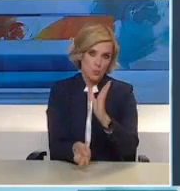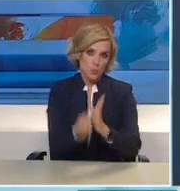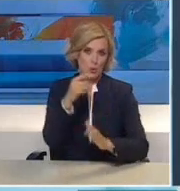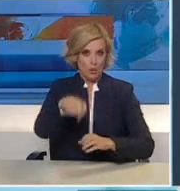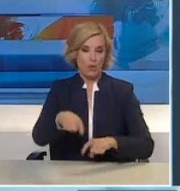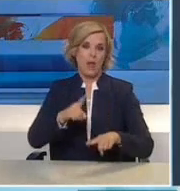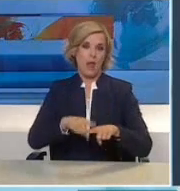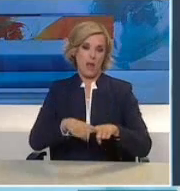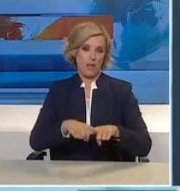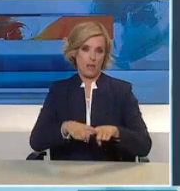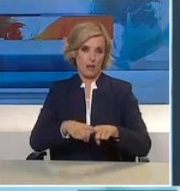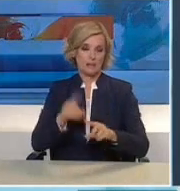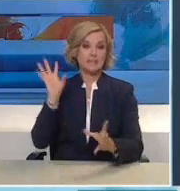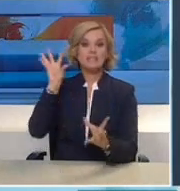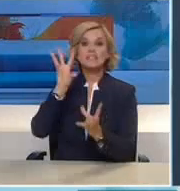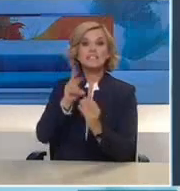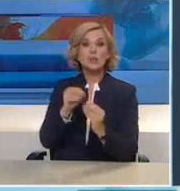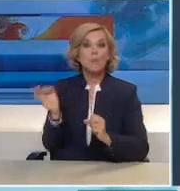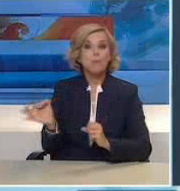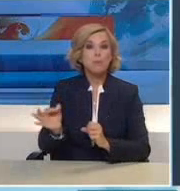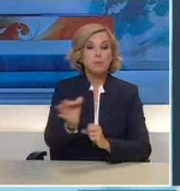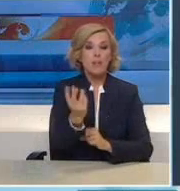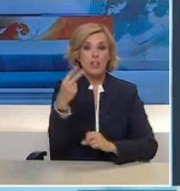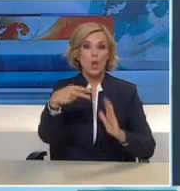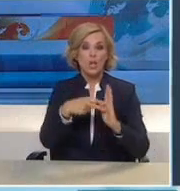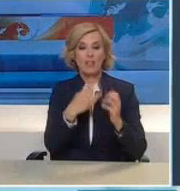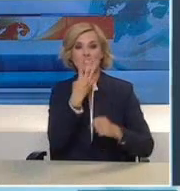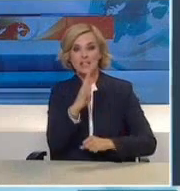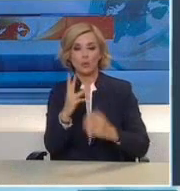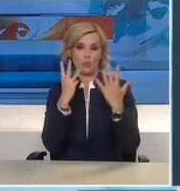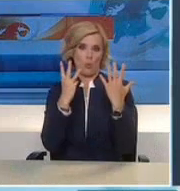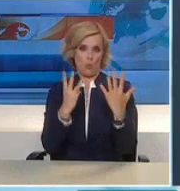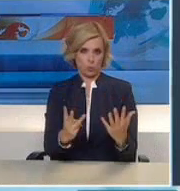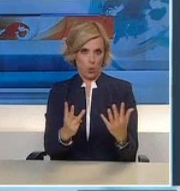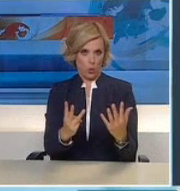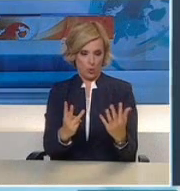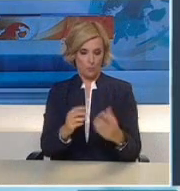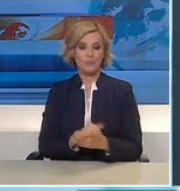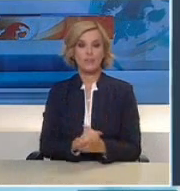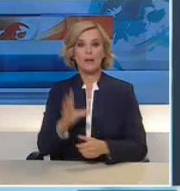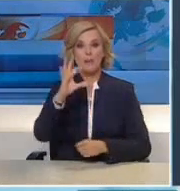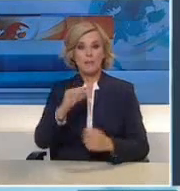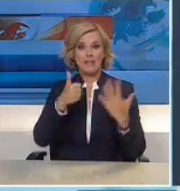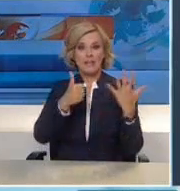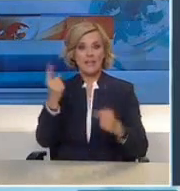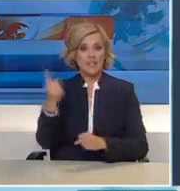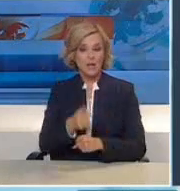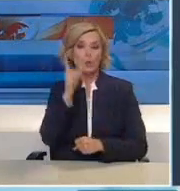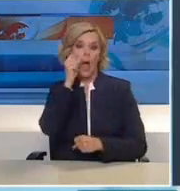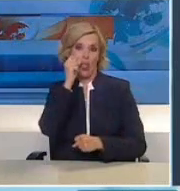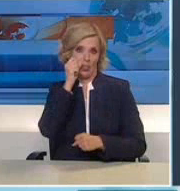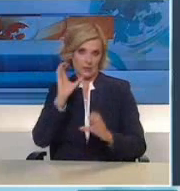στη χώρα μας. Ο συνολικός αριθμός των κρούσματων είναι 2.408, εκ των οποίων το 56% αφορά άνδρες.